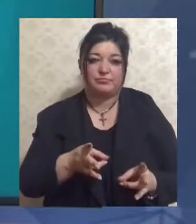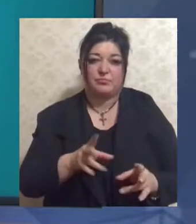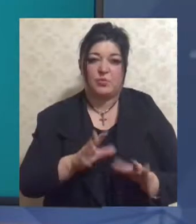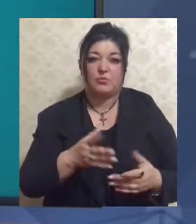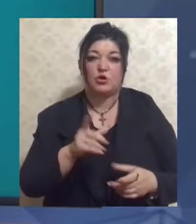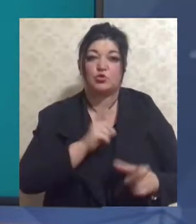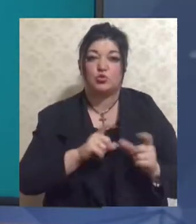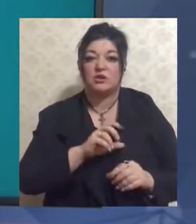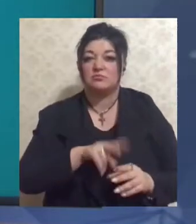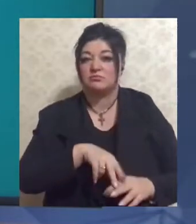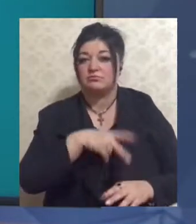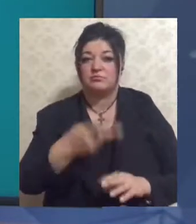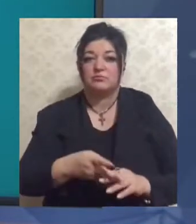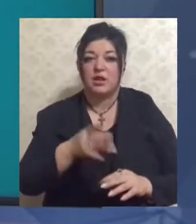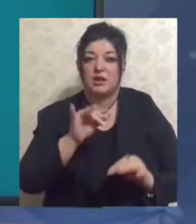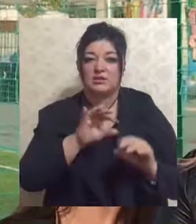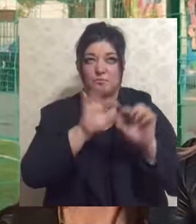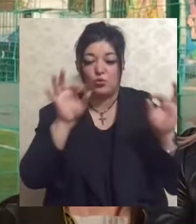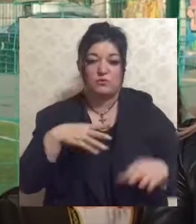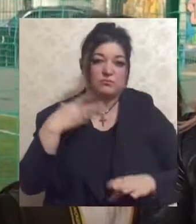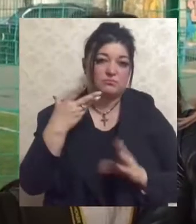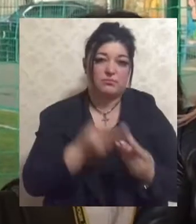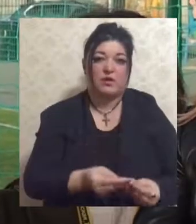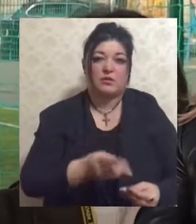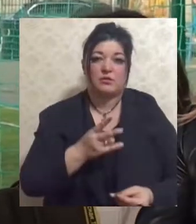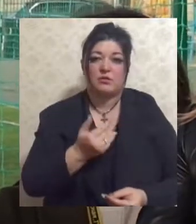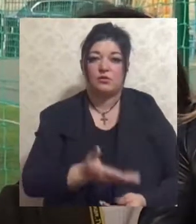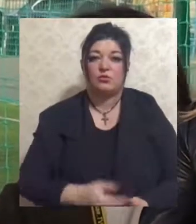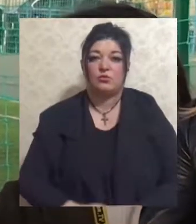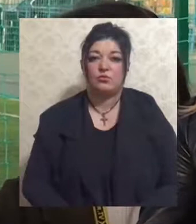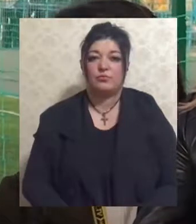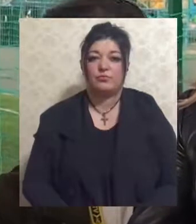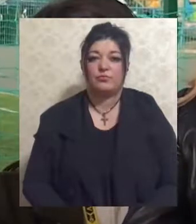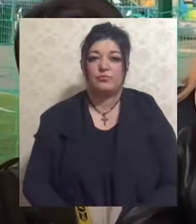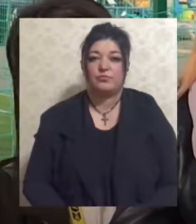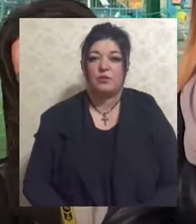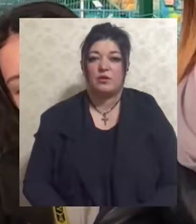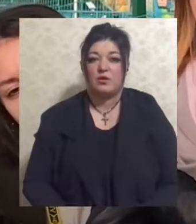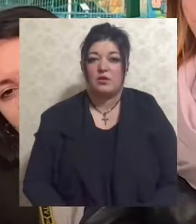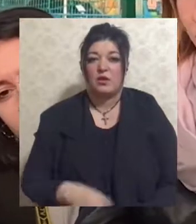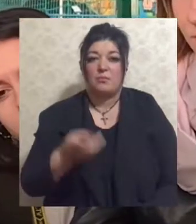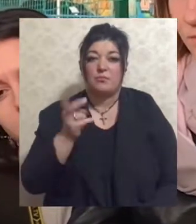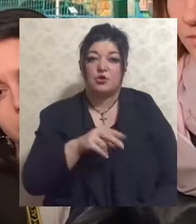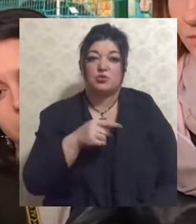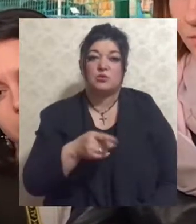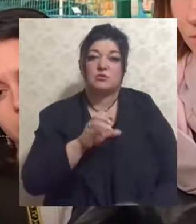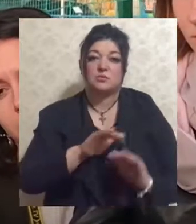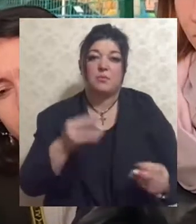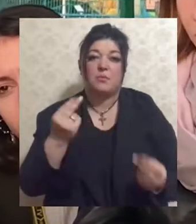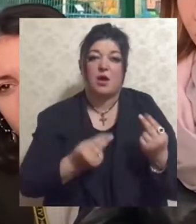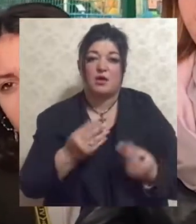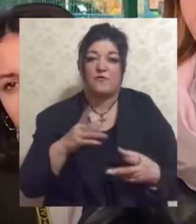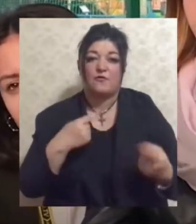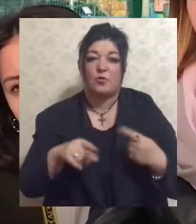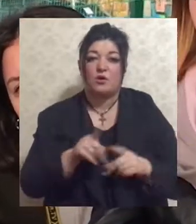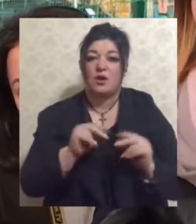землю, споруда впала на нього. Група ребят пішли на стадіон поіграти в футбол. Так как все